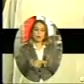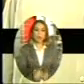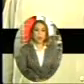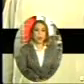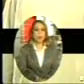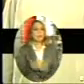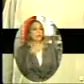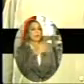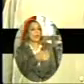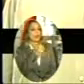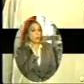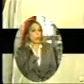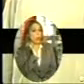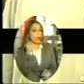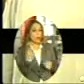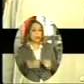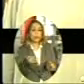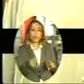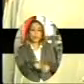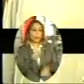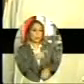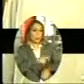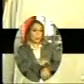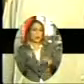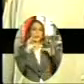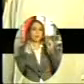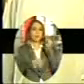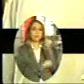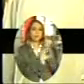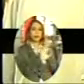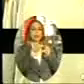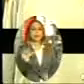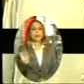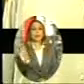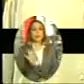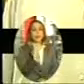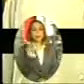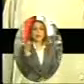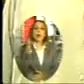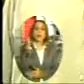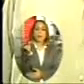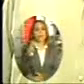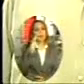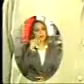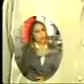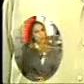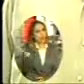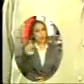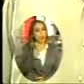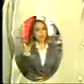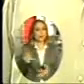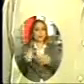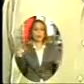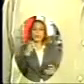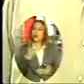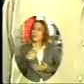עופר, בדיוק אתמול בשעה הזו, דיבר כאן בתוכנית הסגן שלך, איציק בלמס, והוא פנה לכל המנותקים ונתן להם הבטחה שממש בתוך כמה